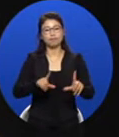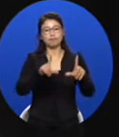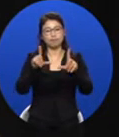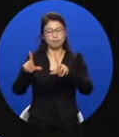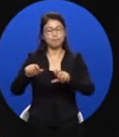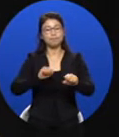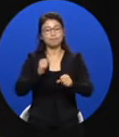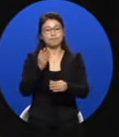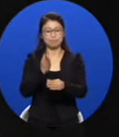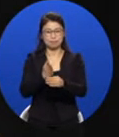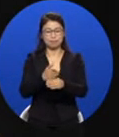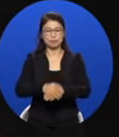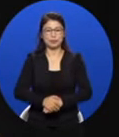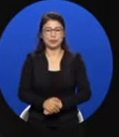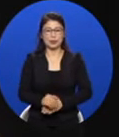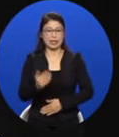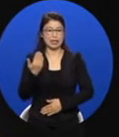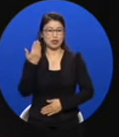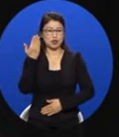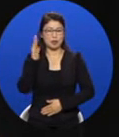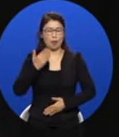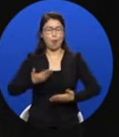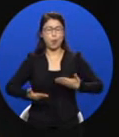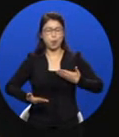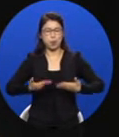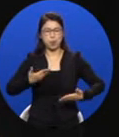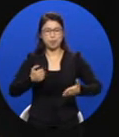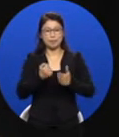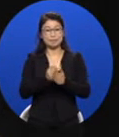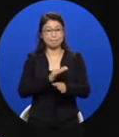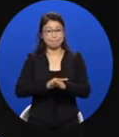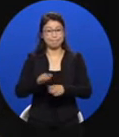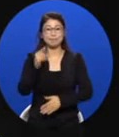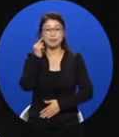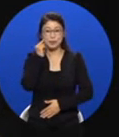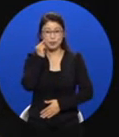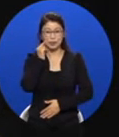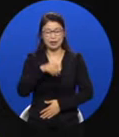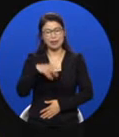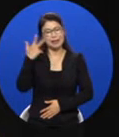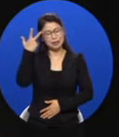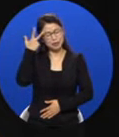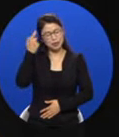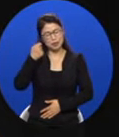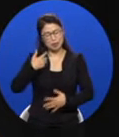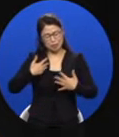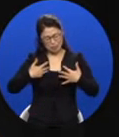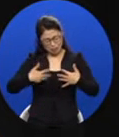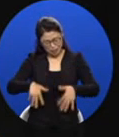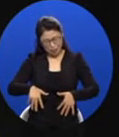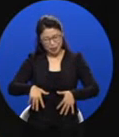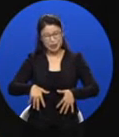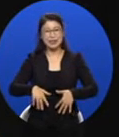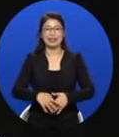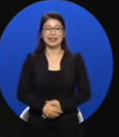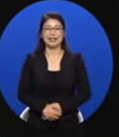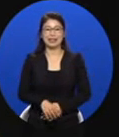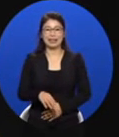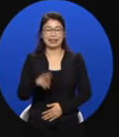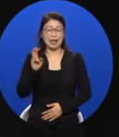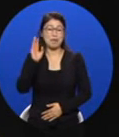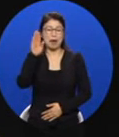있는데 최근에는 뭐 바쁘다 보니까 제대로 하지 못해서 정신적으로 많이 피곤한 것 같습니다. 앞으로 더